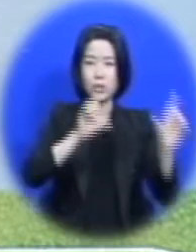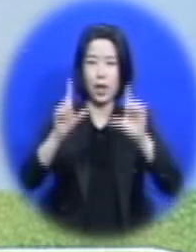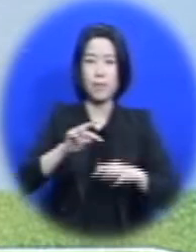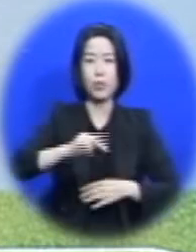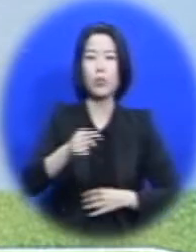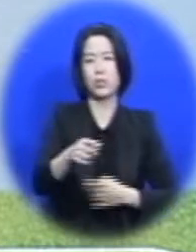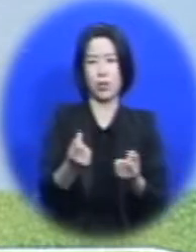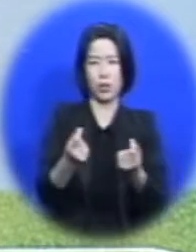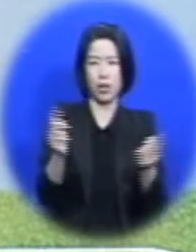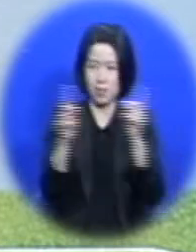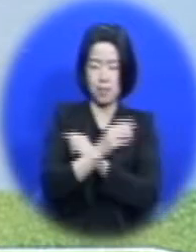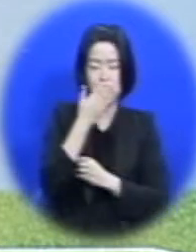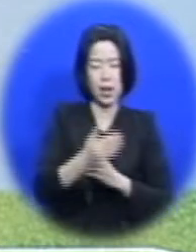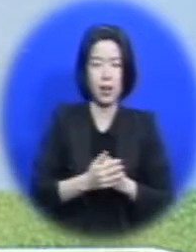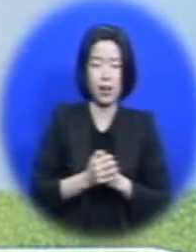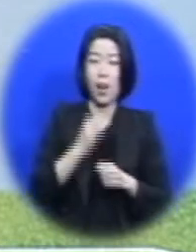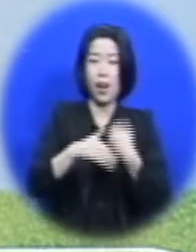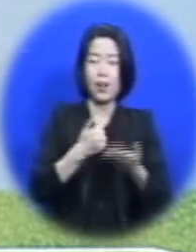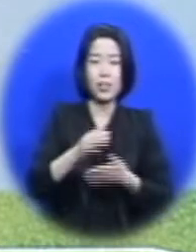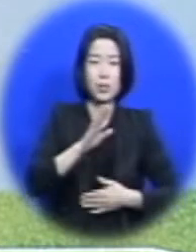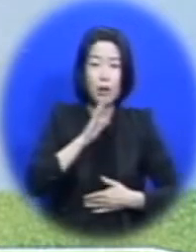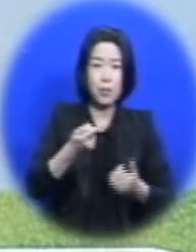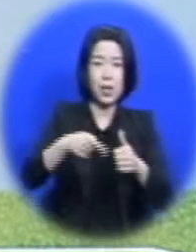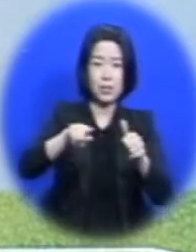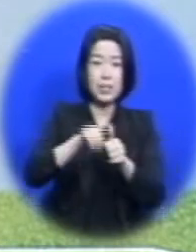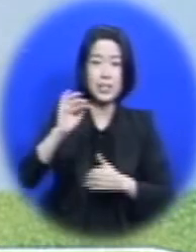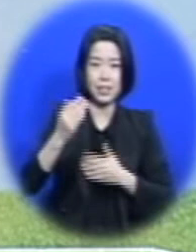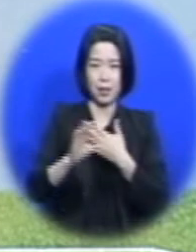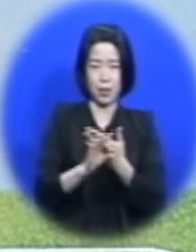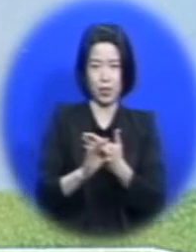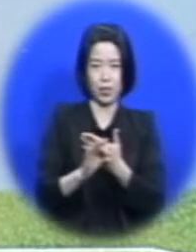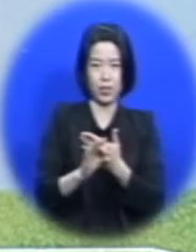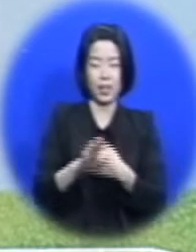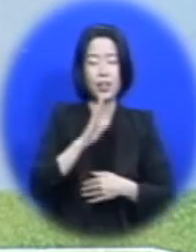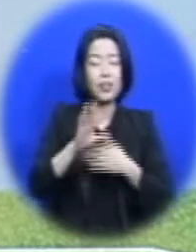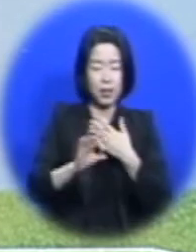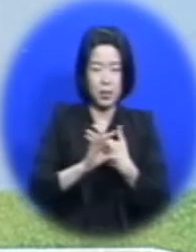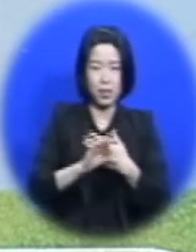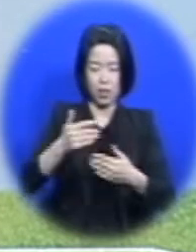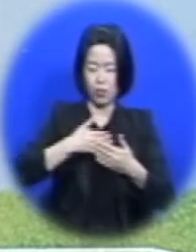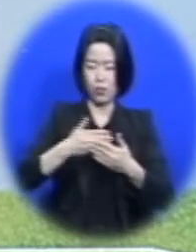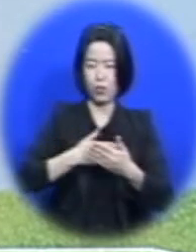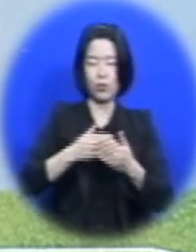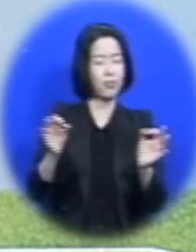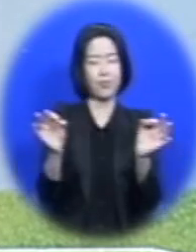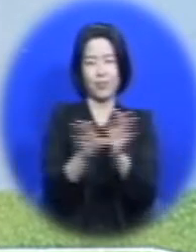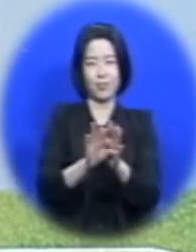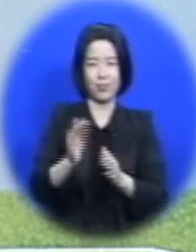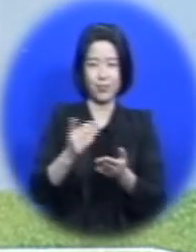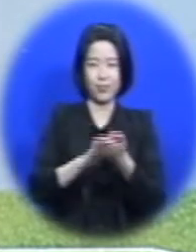됩니다 하나님이 정말 의지가 되면 그러면 두려운 것은 없애줘